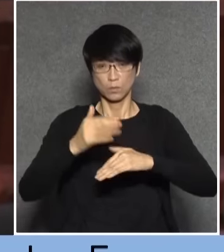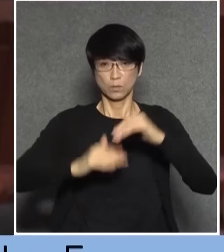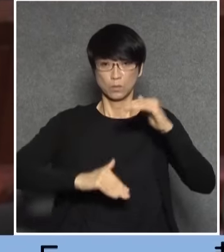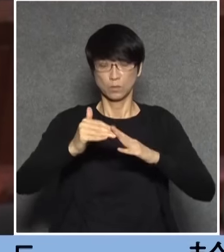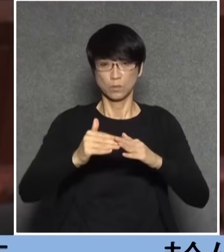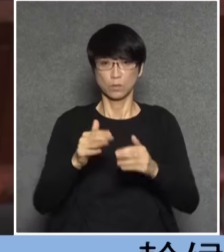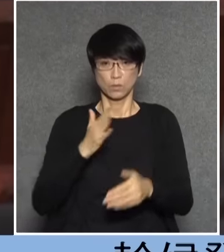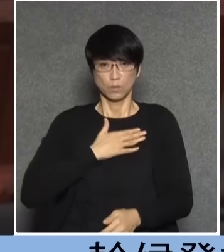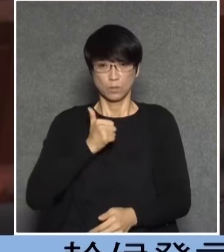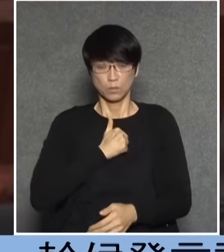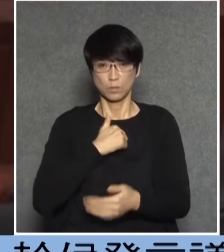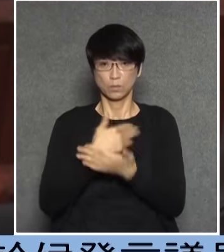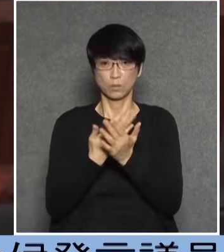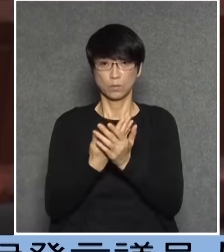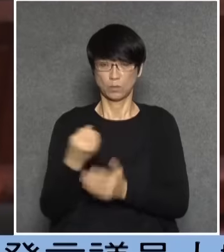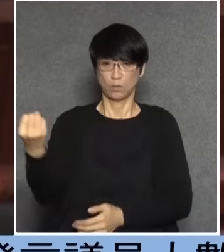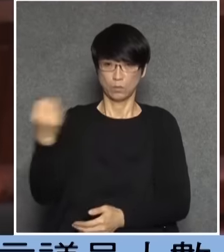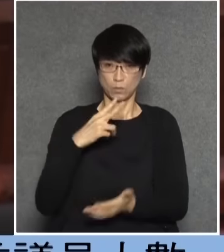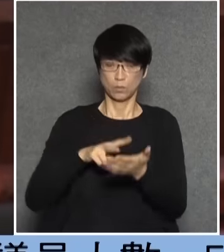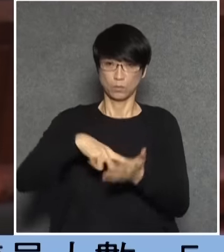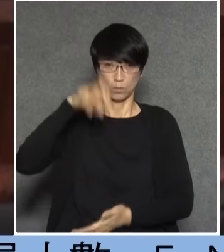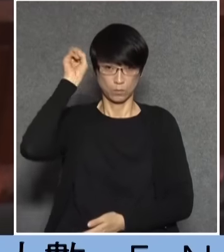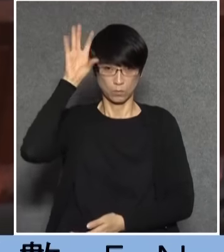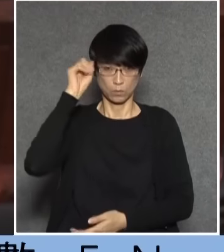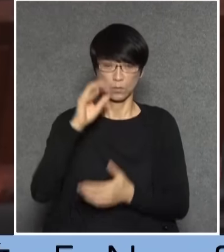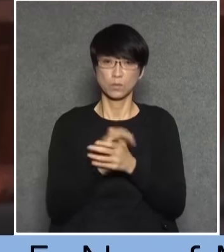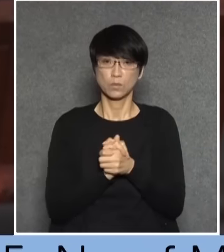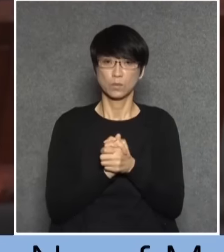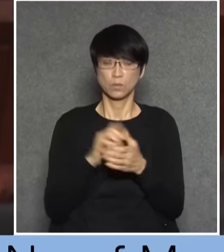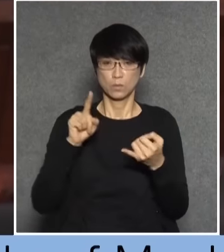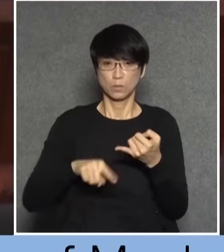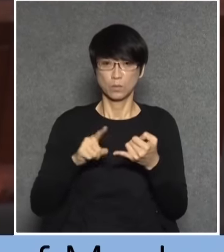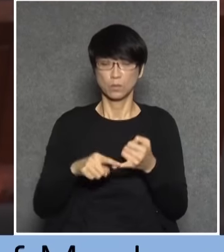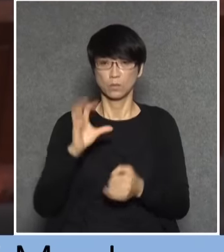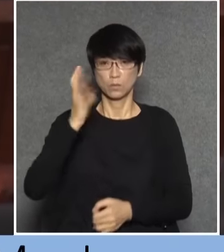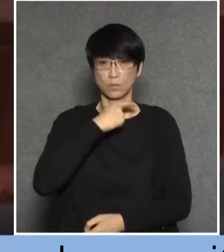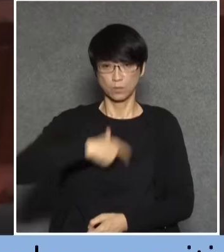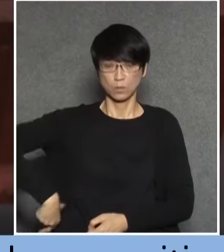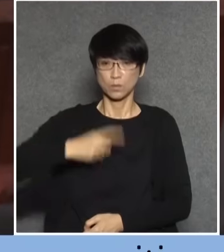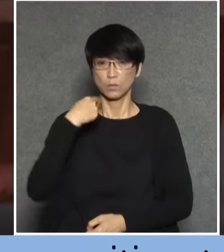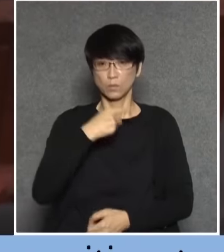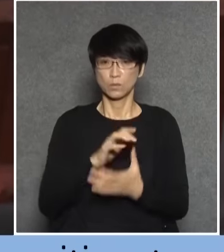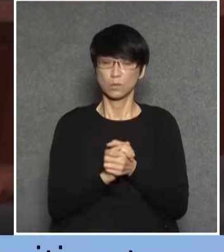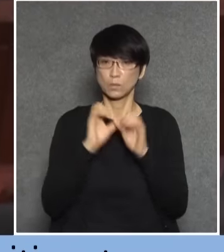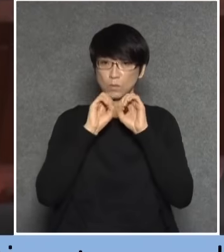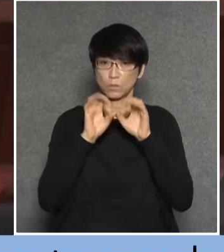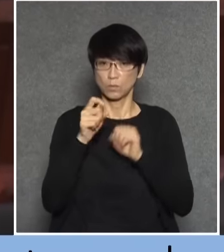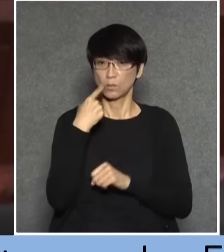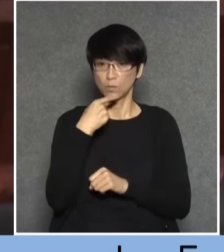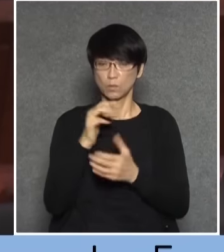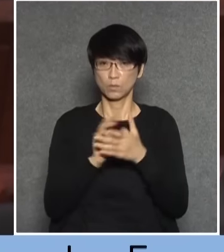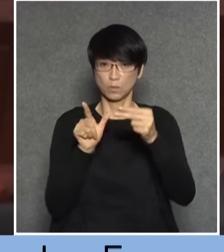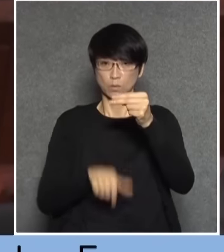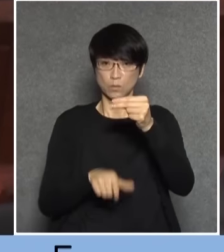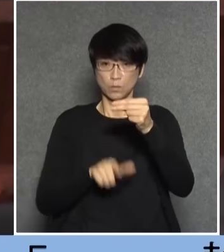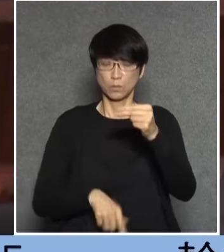態直接向我提供獨立意見。最後，黃議員問題中提及有報道指今年7月底民